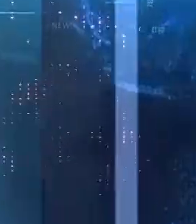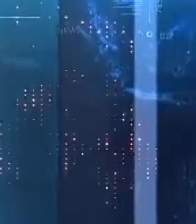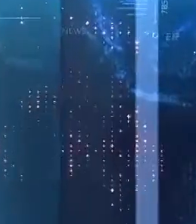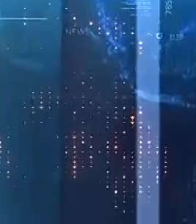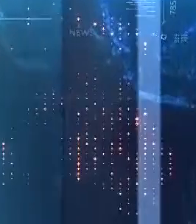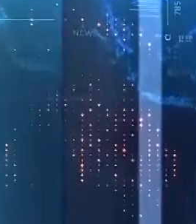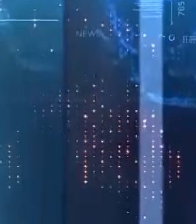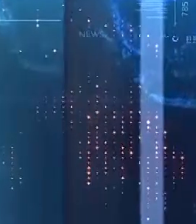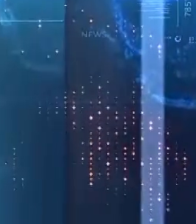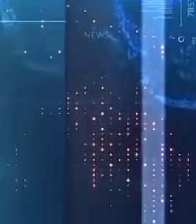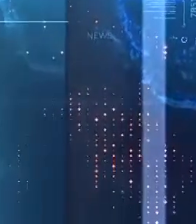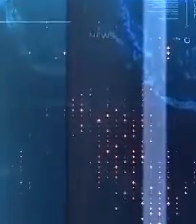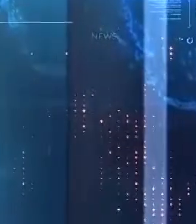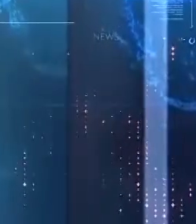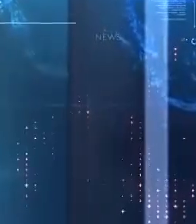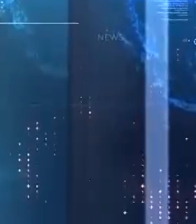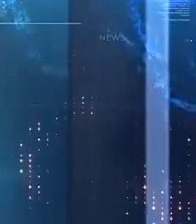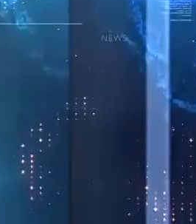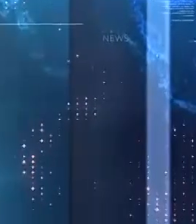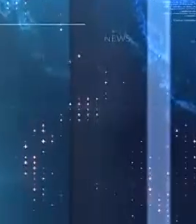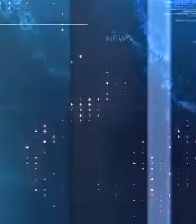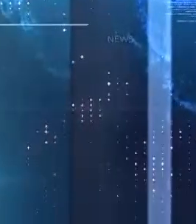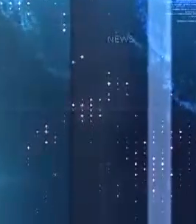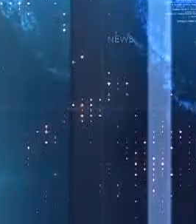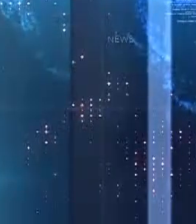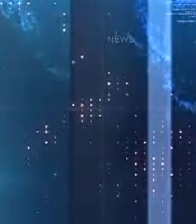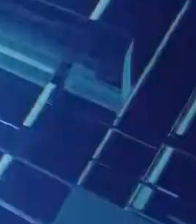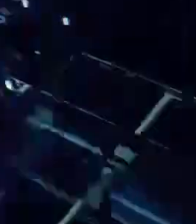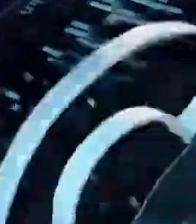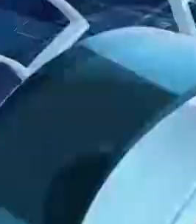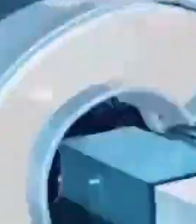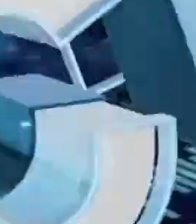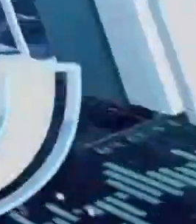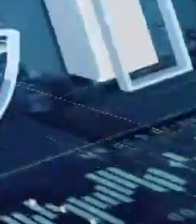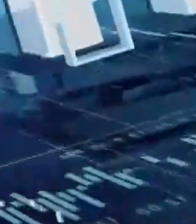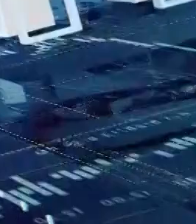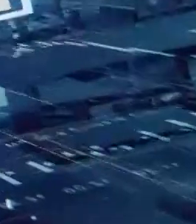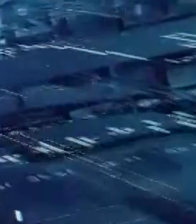Гульмира Тимиргалиева, Мадина Берекқызы, Ерлан Азамбай, телеканал ЖТСУ.